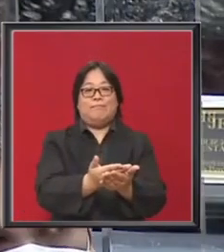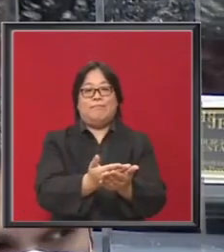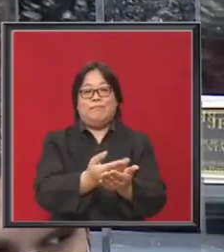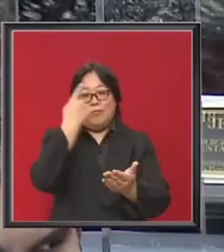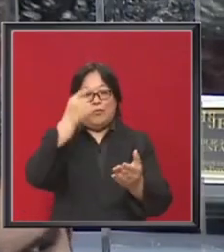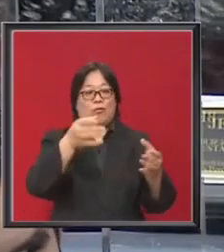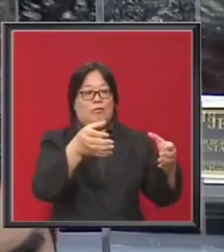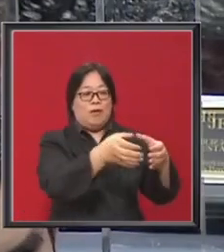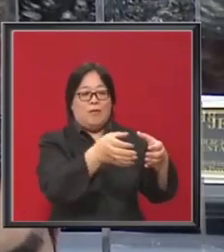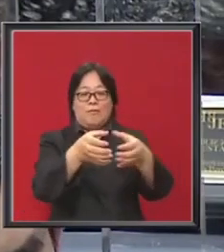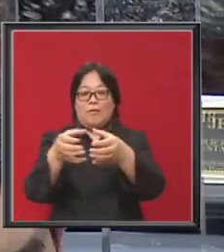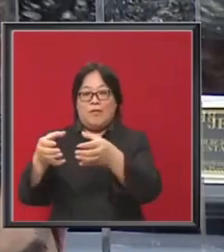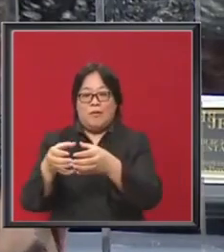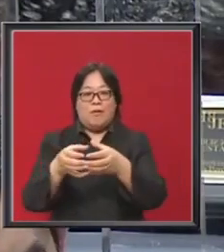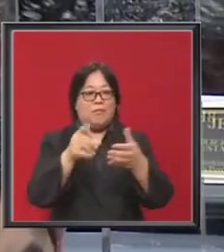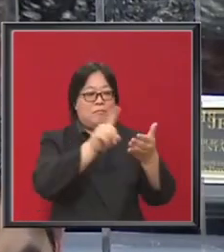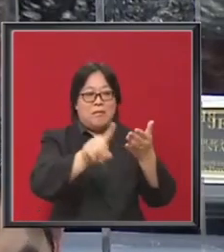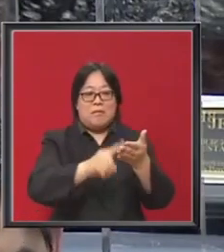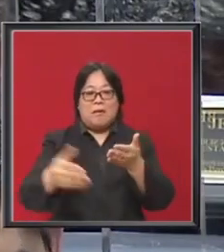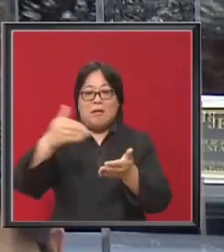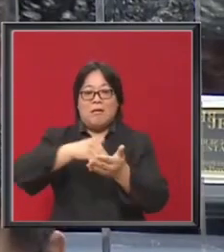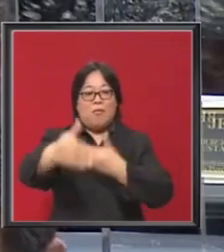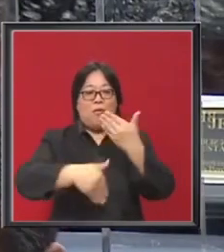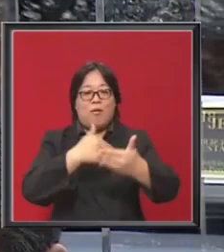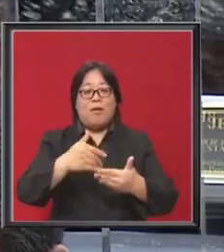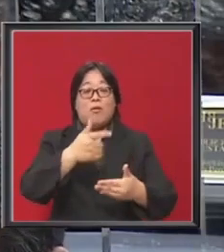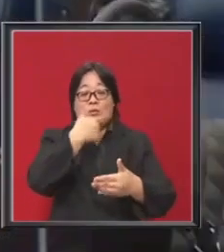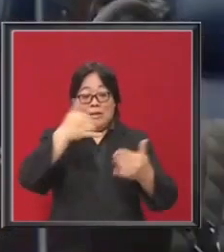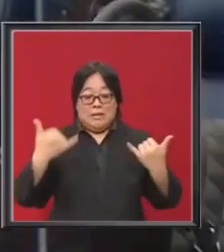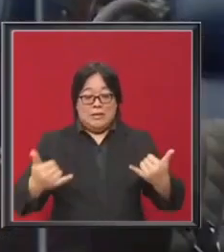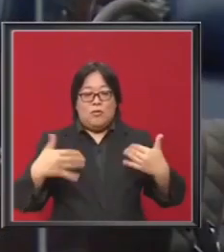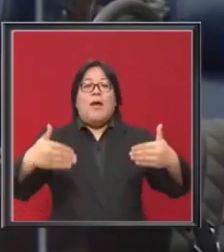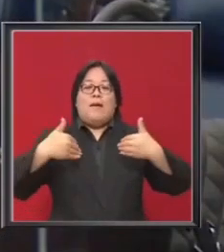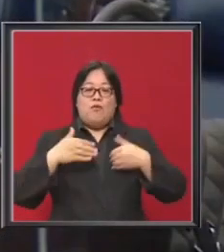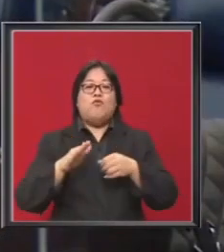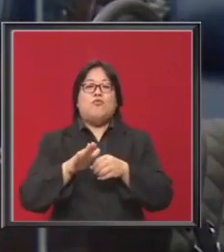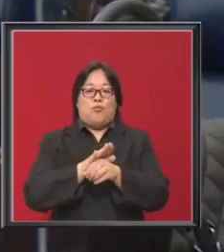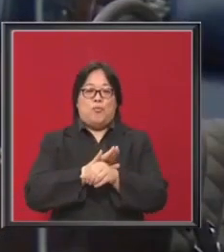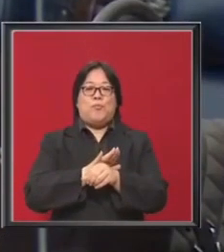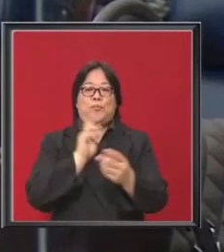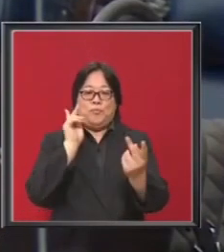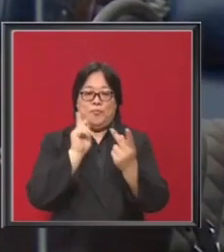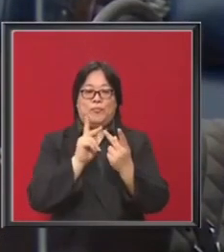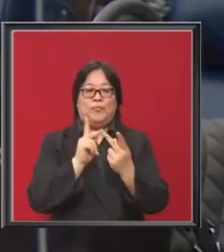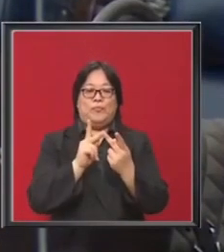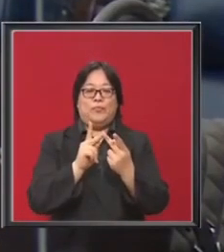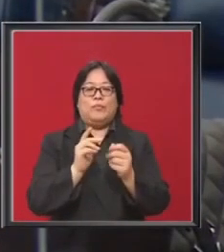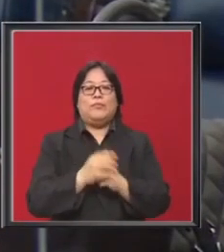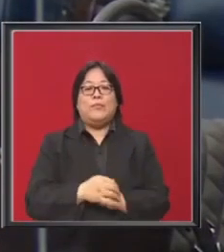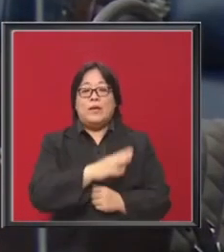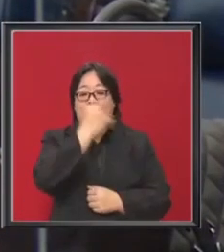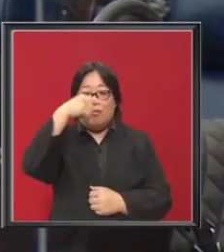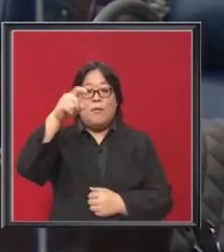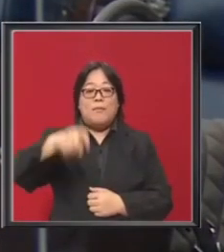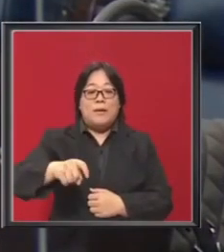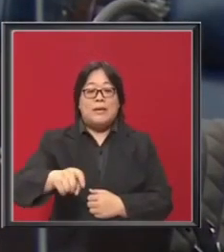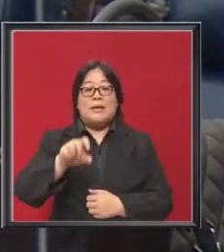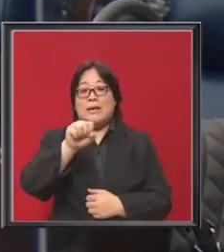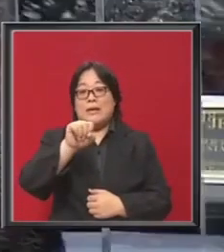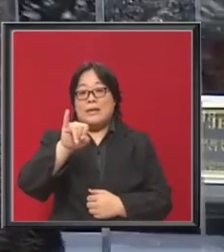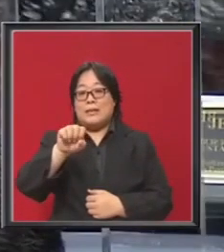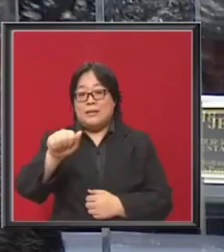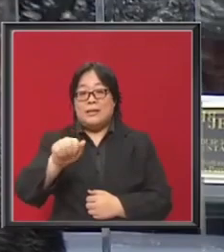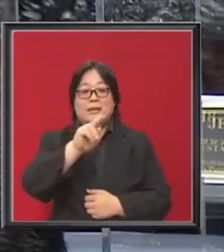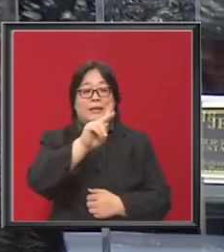mencegah kartu menyemak kembali semua prosedur yang Desi pikir sudah cukup memadai dengan voyage bagi memastikan bahwa